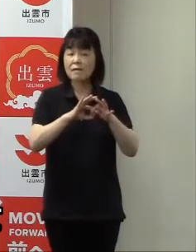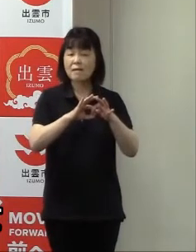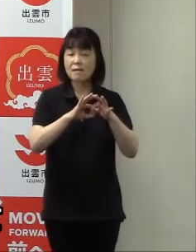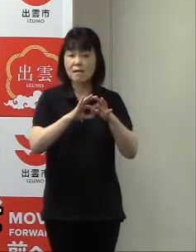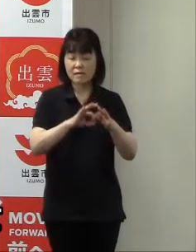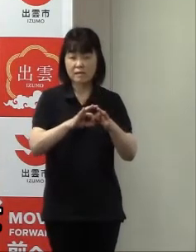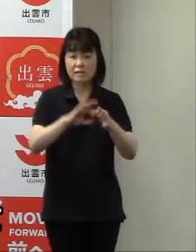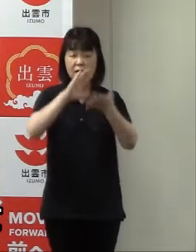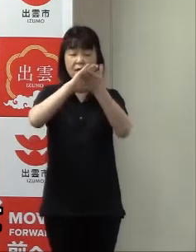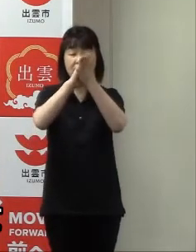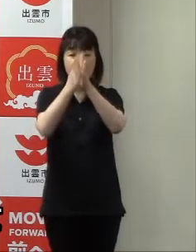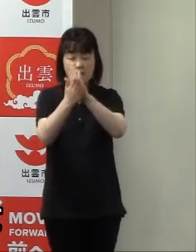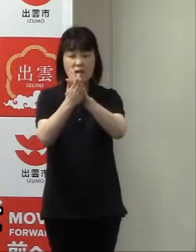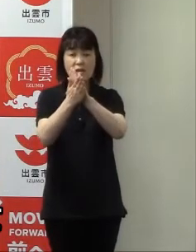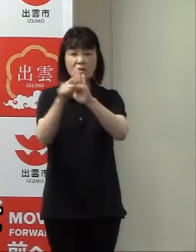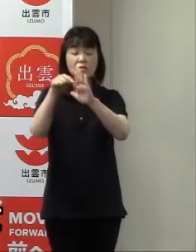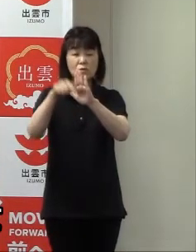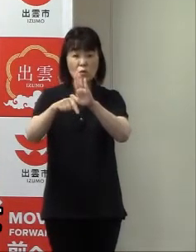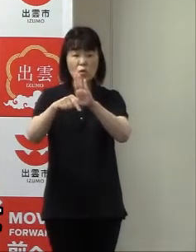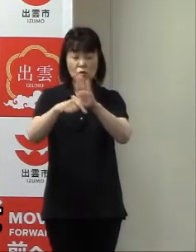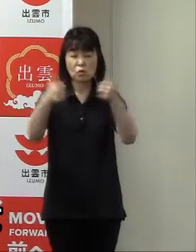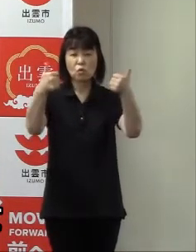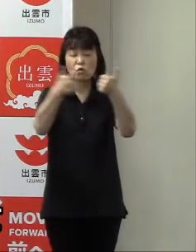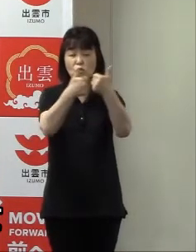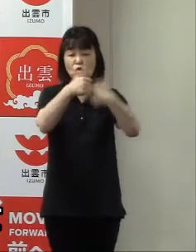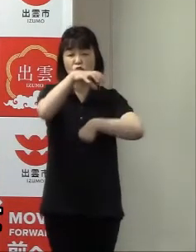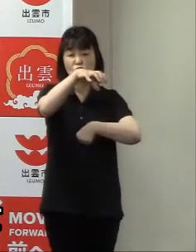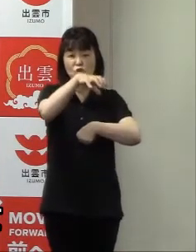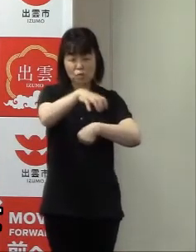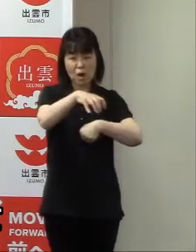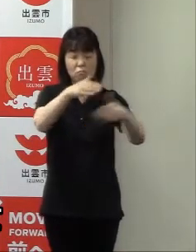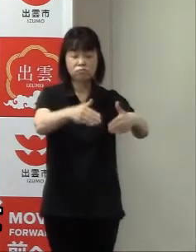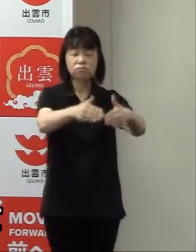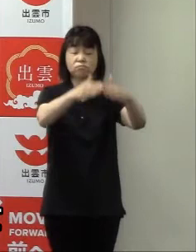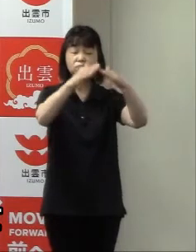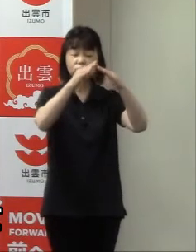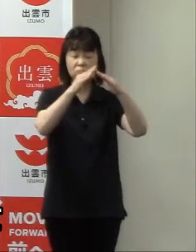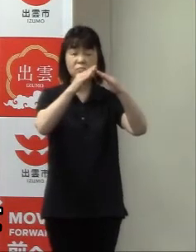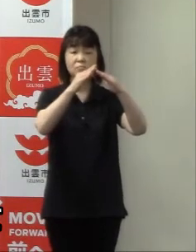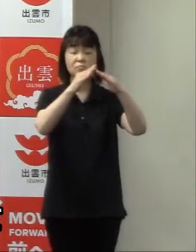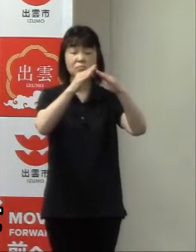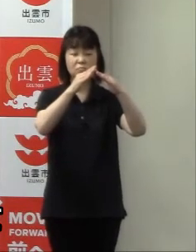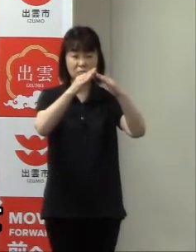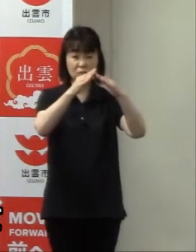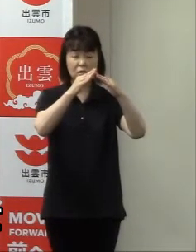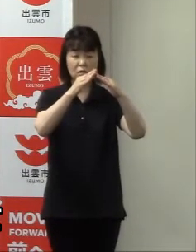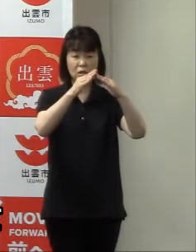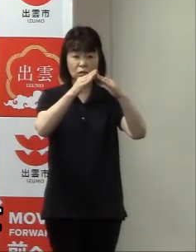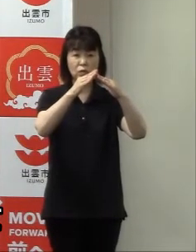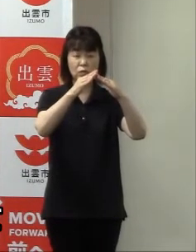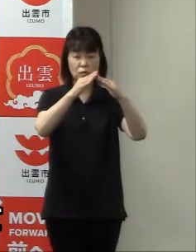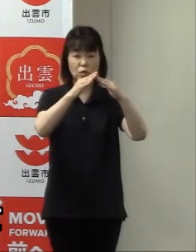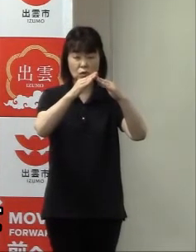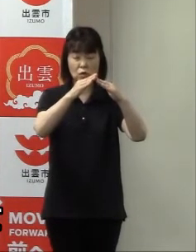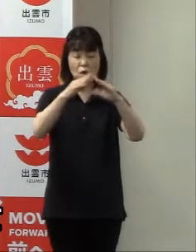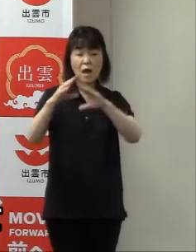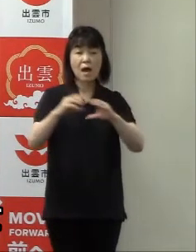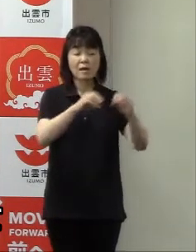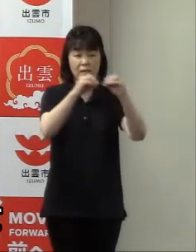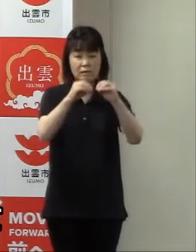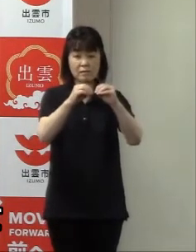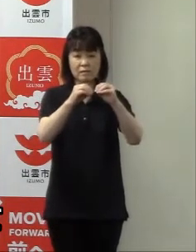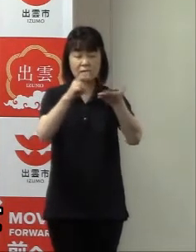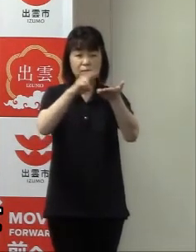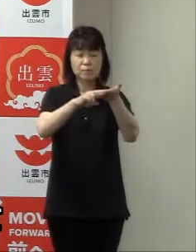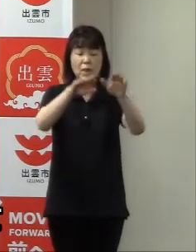が、県とのその協議の場を設けるというようなお話に今なっているわけです